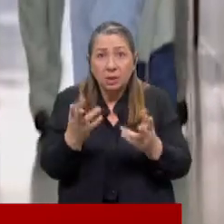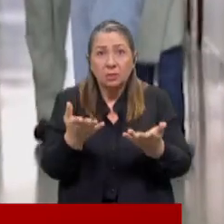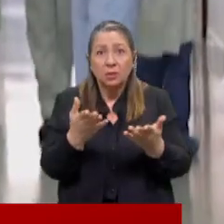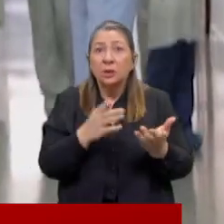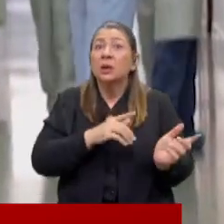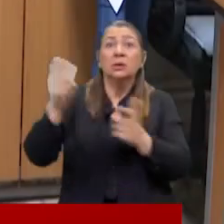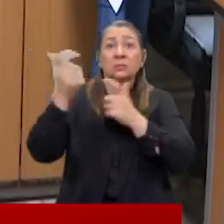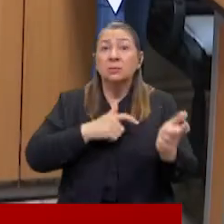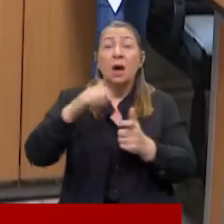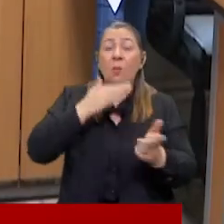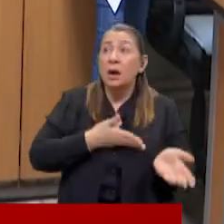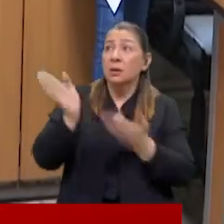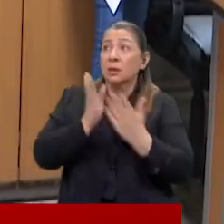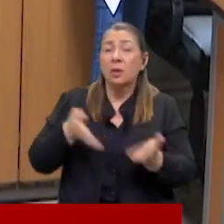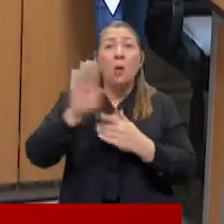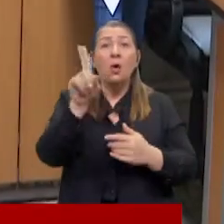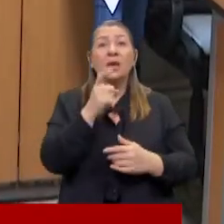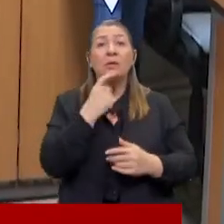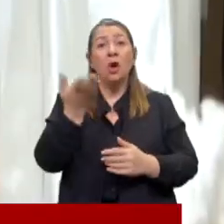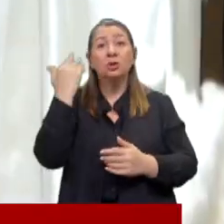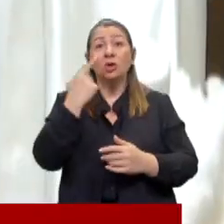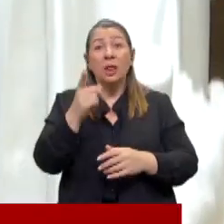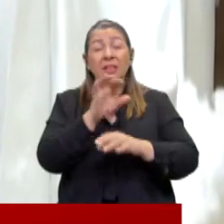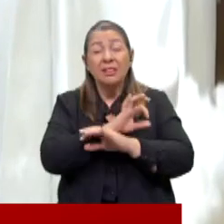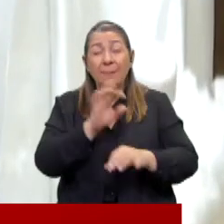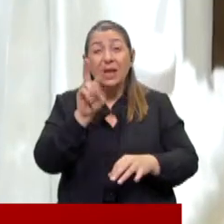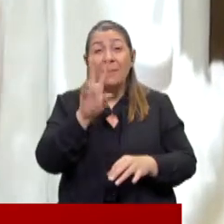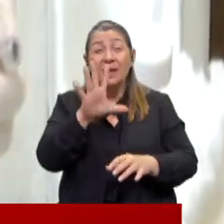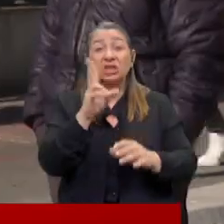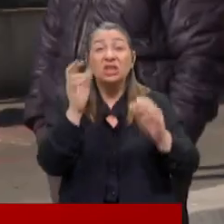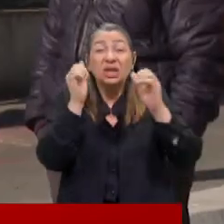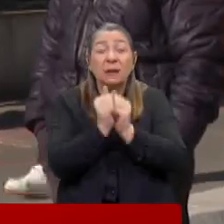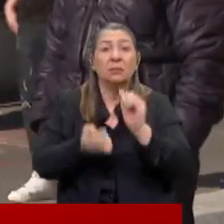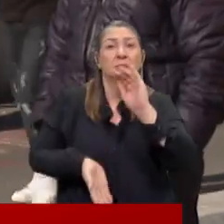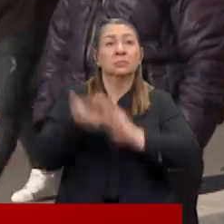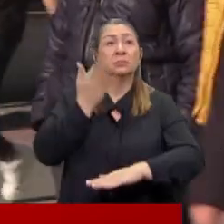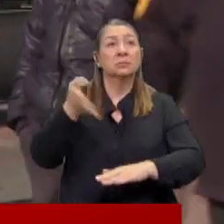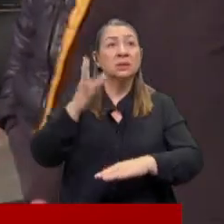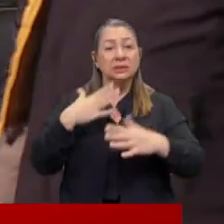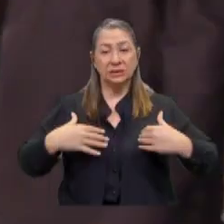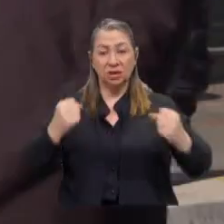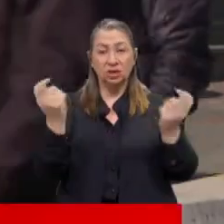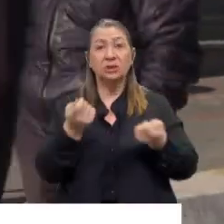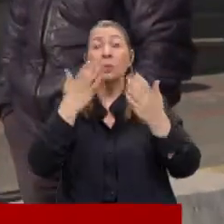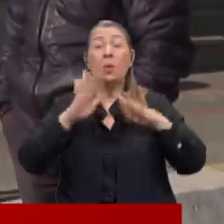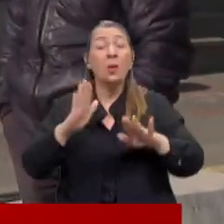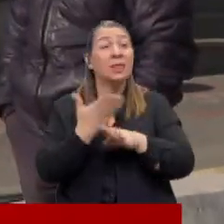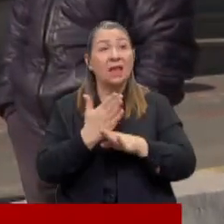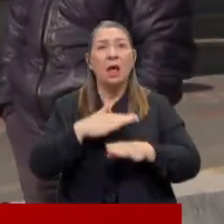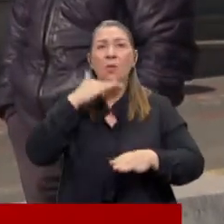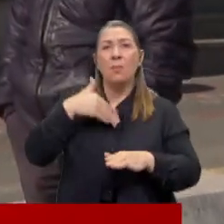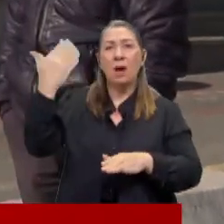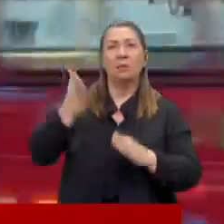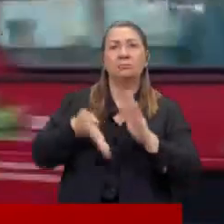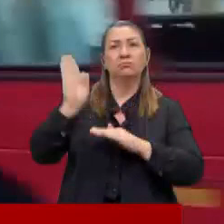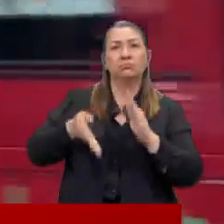Göç eden doktor sayımız 10 yıl öncesine göre tam 25 kat artmış. Sağlık çalışanı kalmayacak çünkü herkes yurt